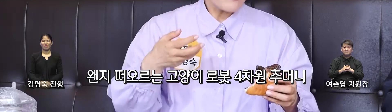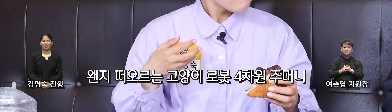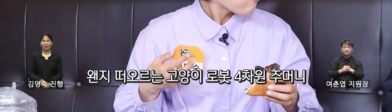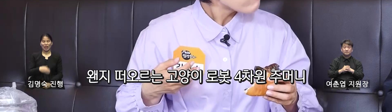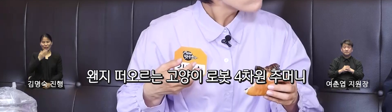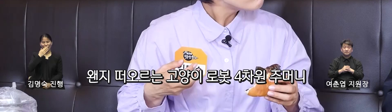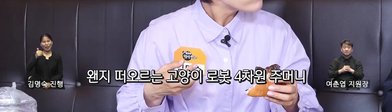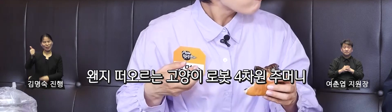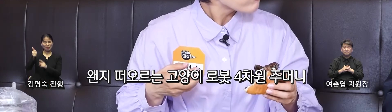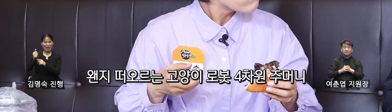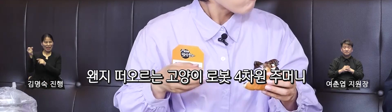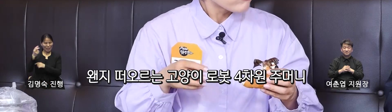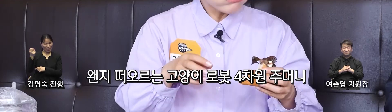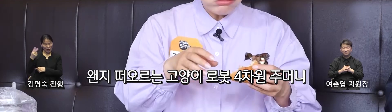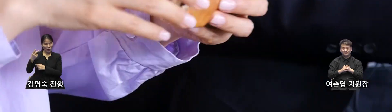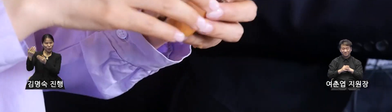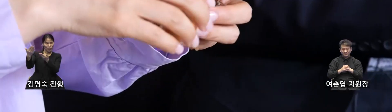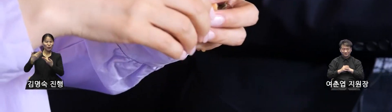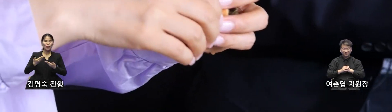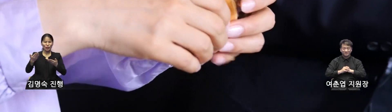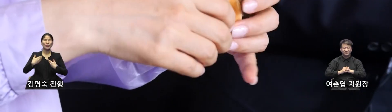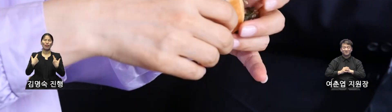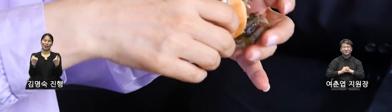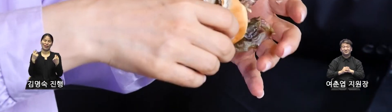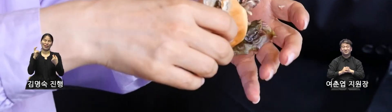사장님이 또 막 뭐 갖다 주실 것 같아요.